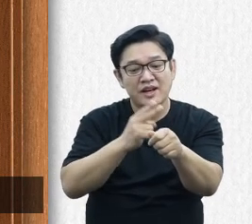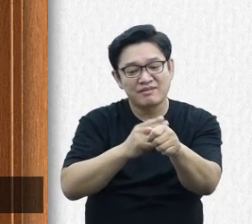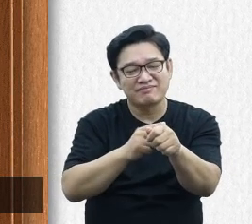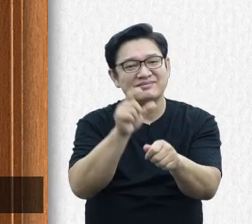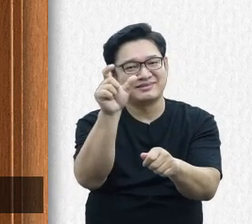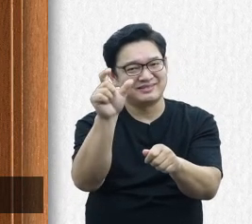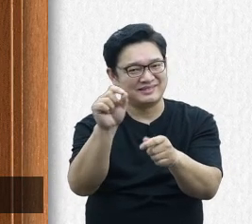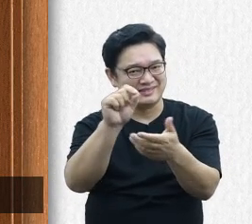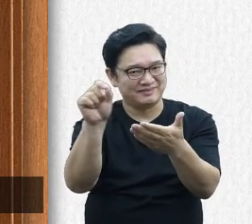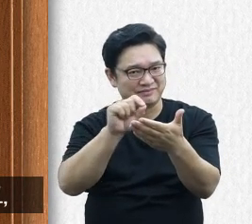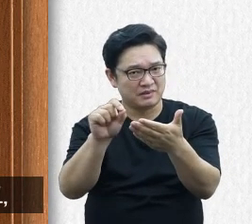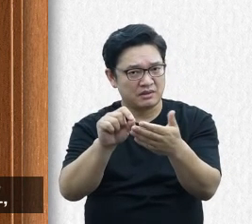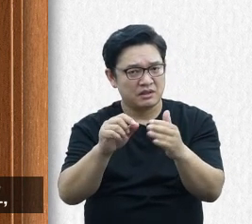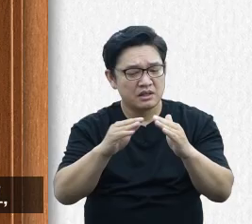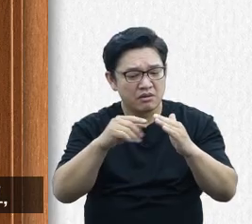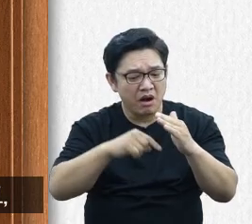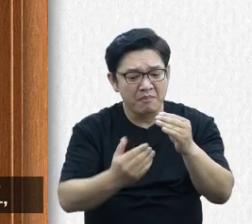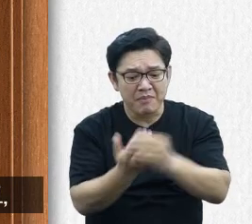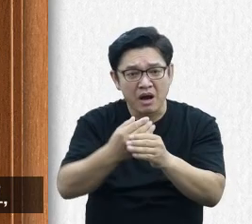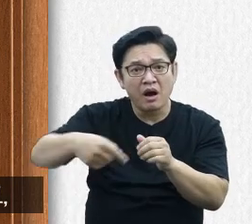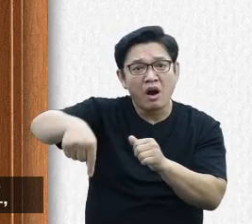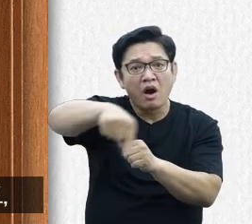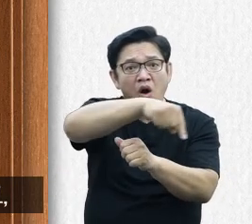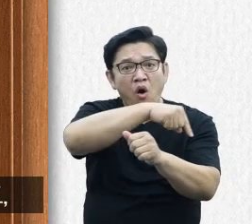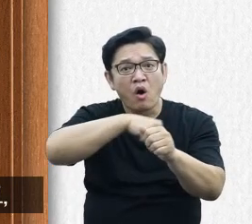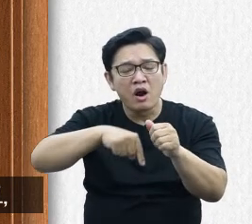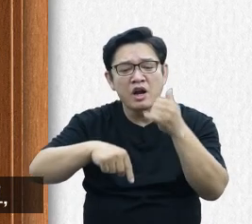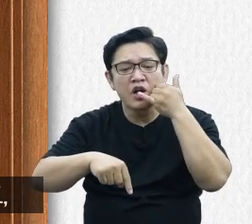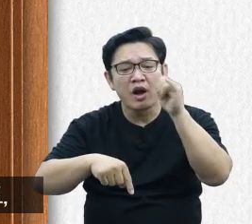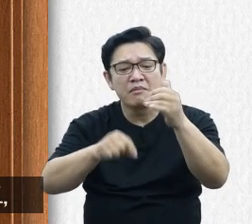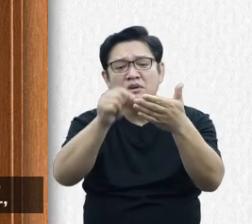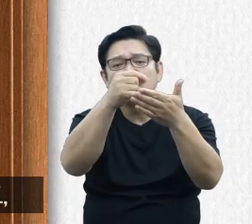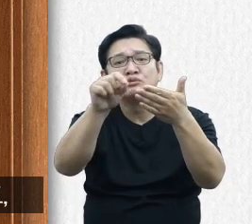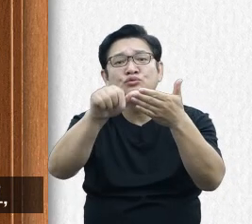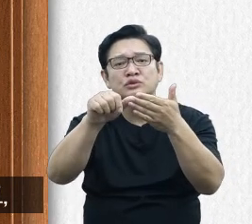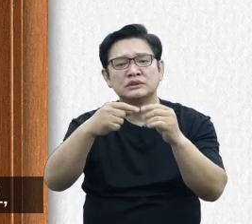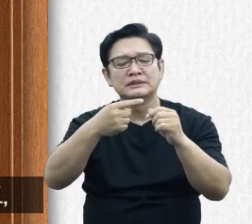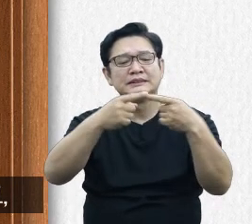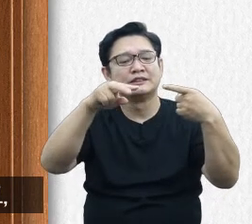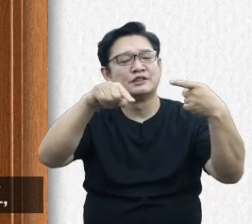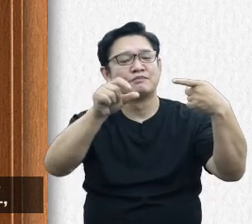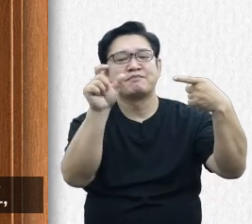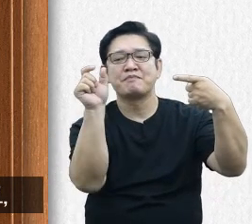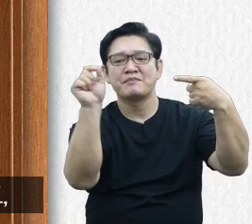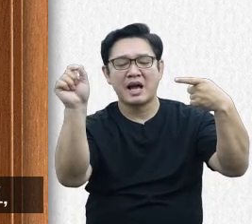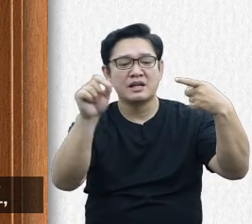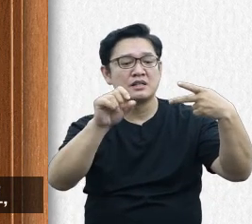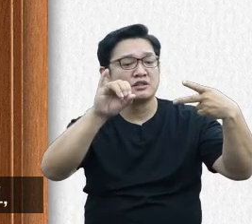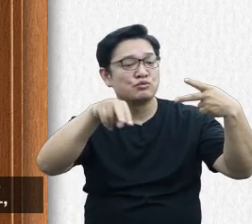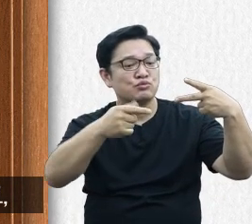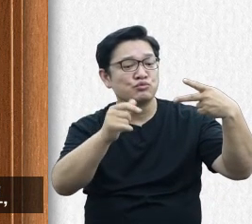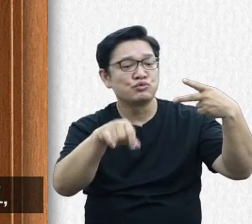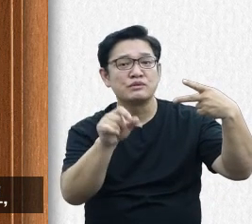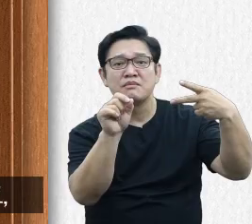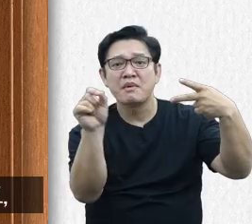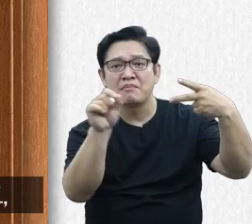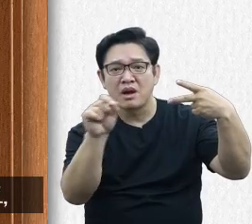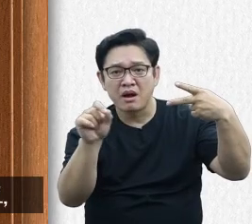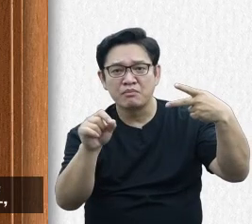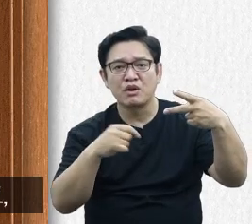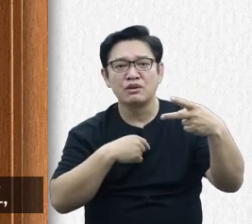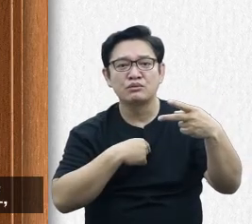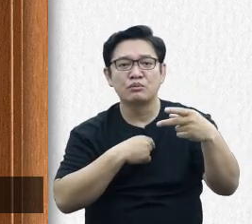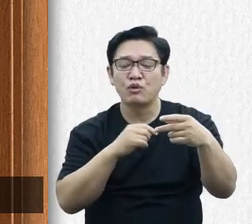등을 말합니다. 집안 위험 상황 발생 시 연락망을 작성할 때는 앞에서 작성한 지원자 1,